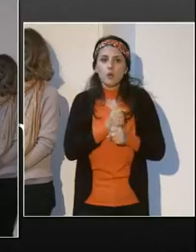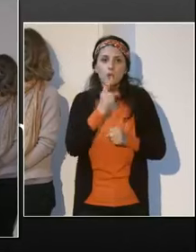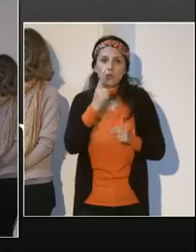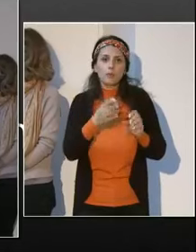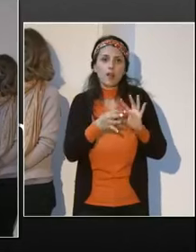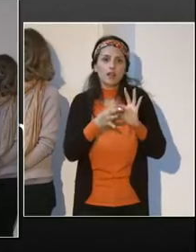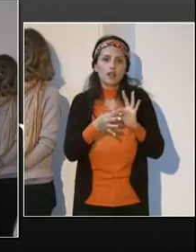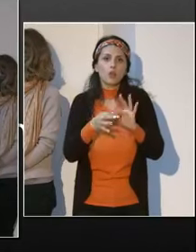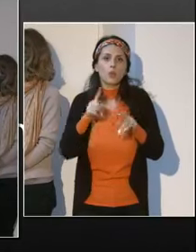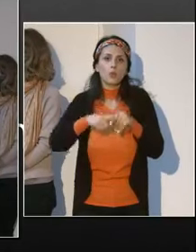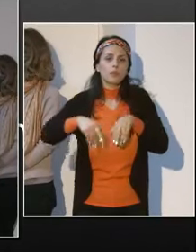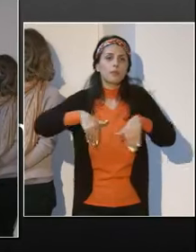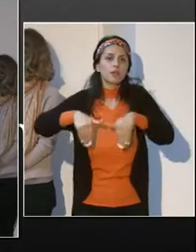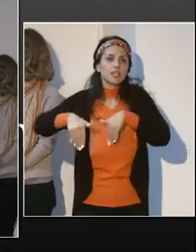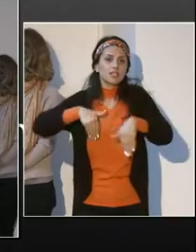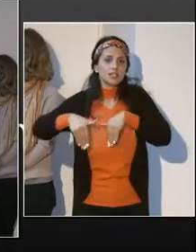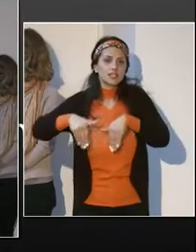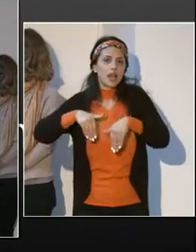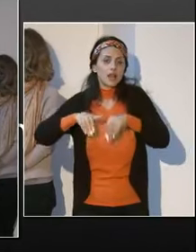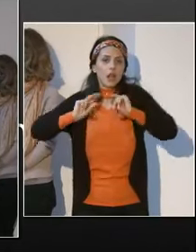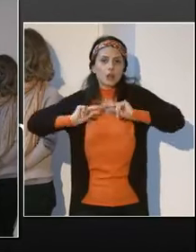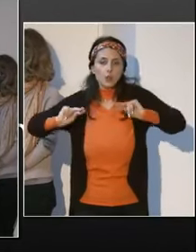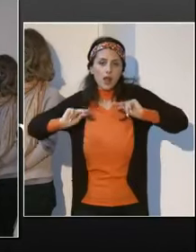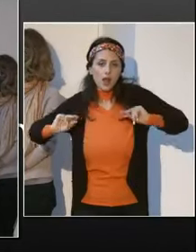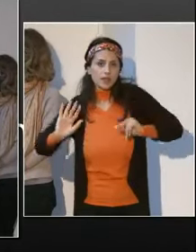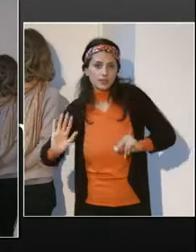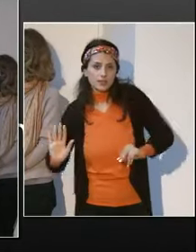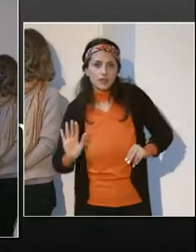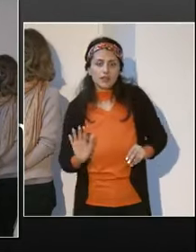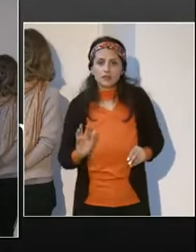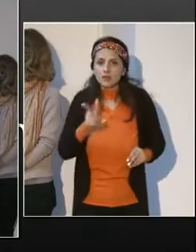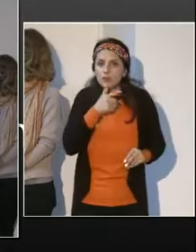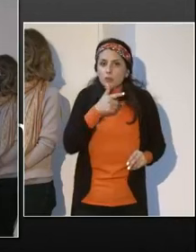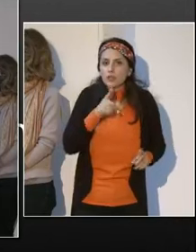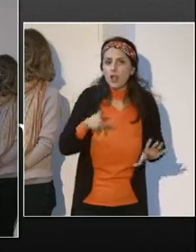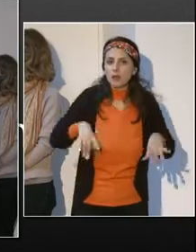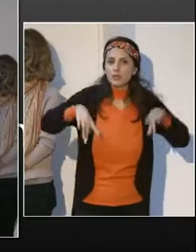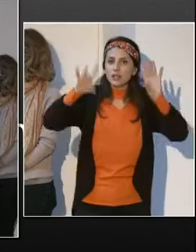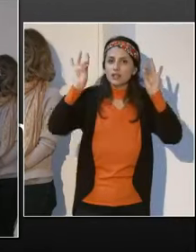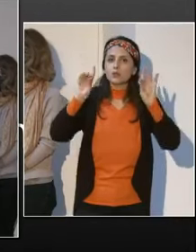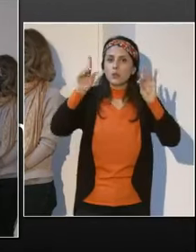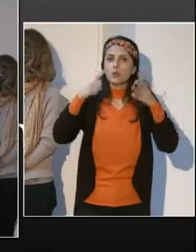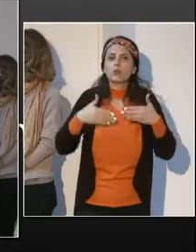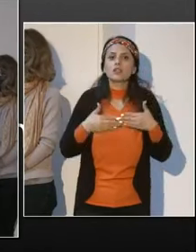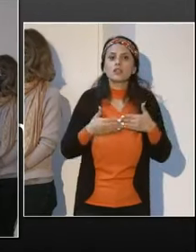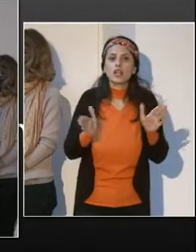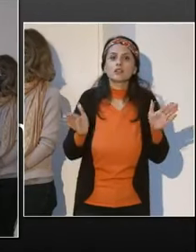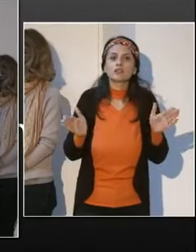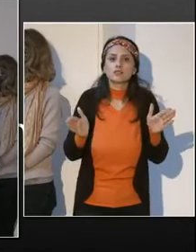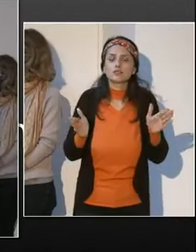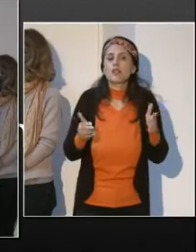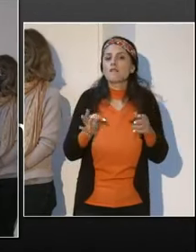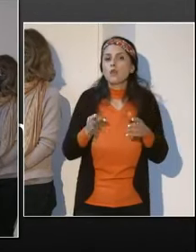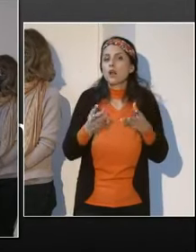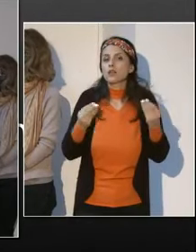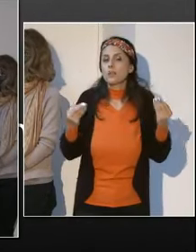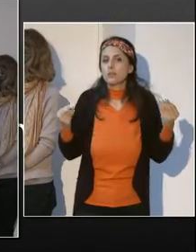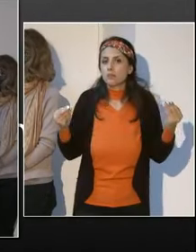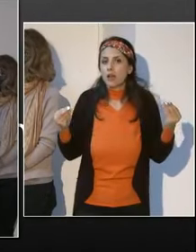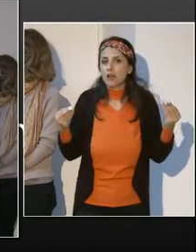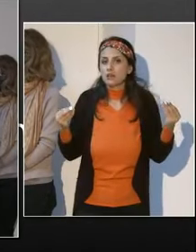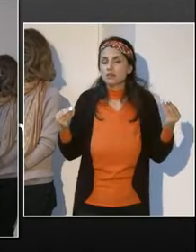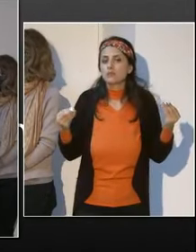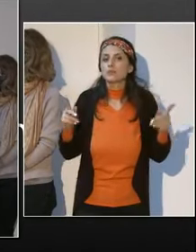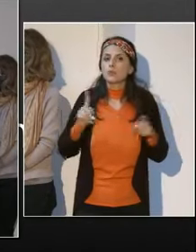strategii cu Ministerul educatiei unde am găsit o deschidere extraordinar de mare si impreuna